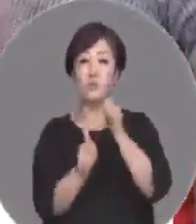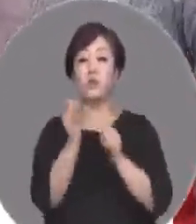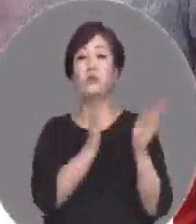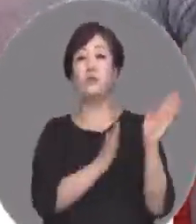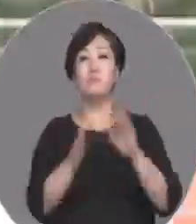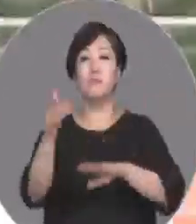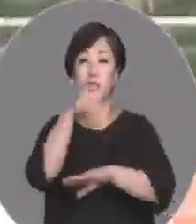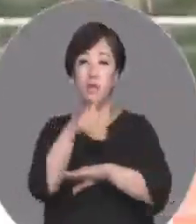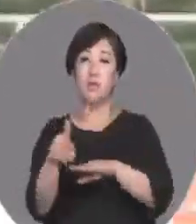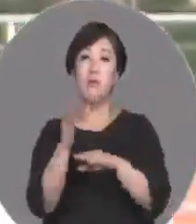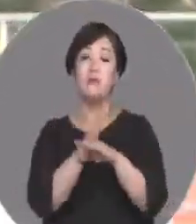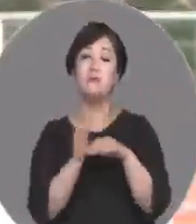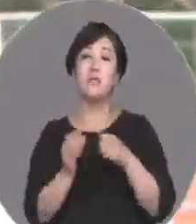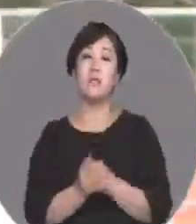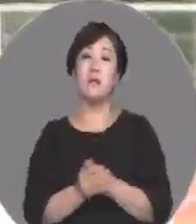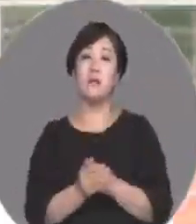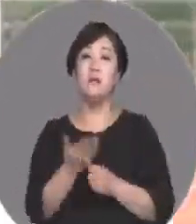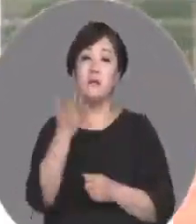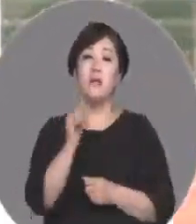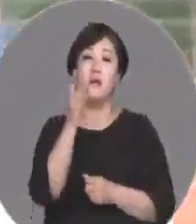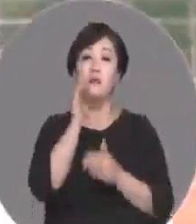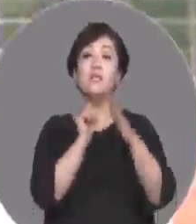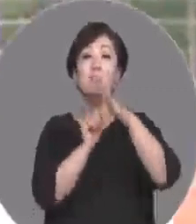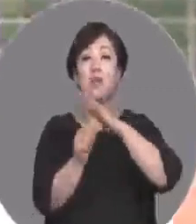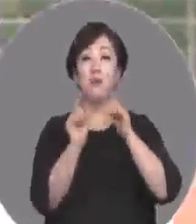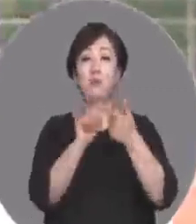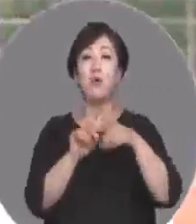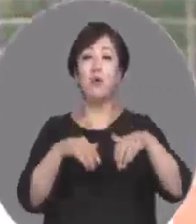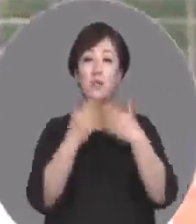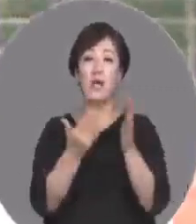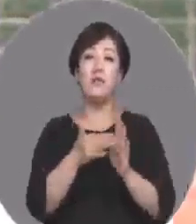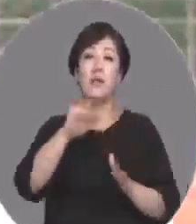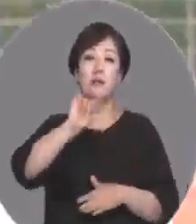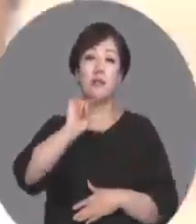펼칠 예정입니다. 한편 울산 선수단의